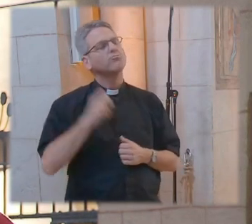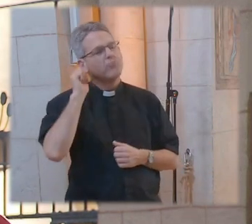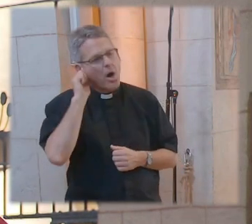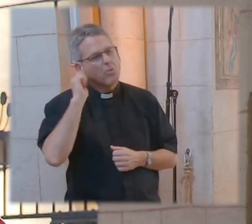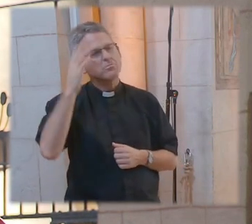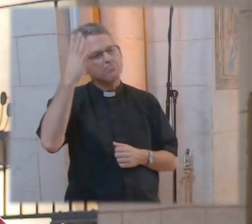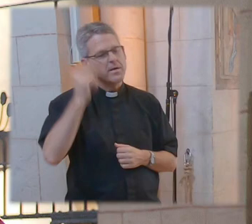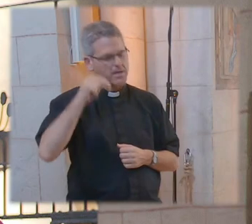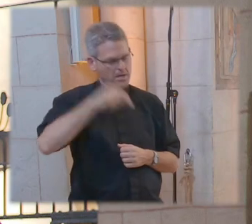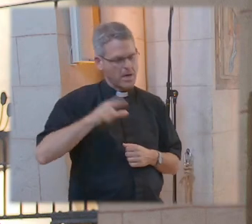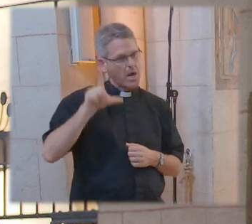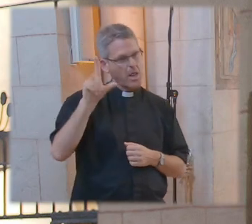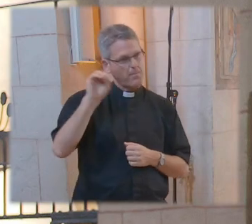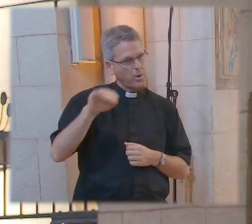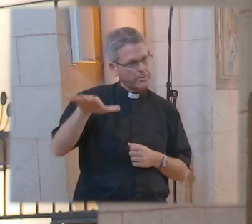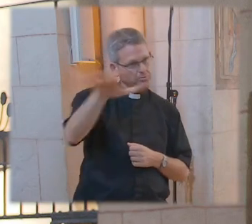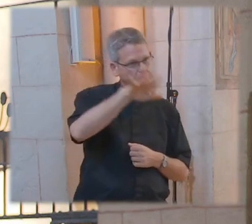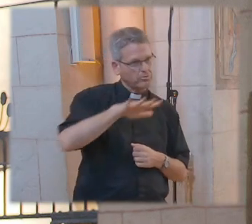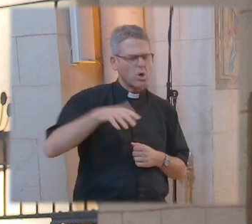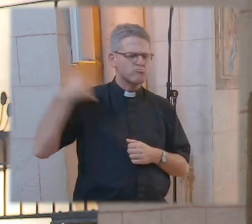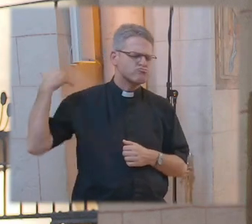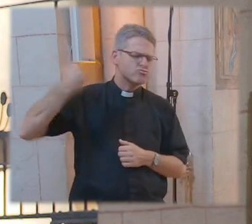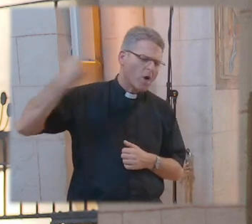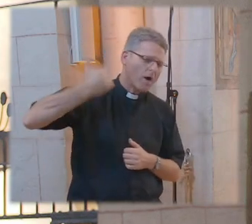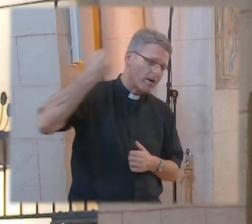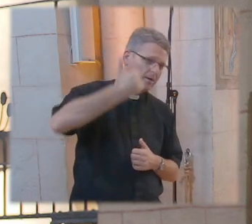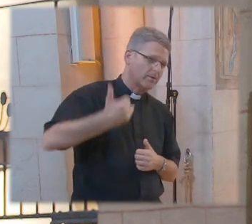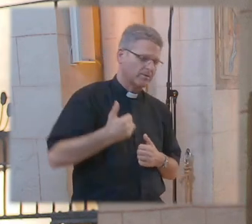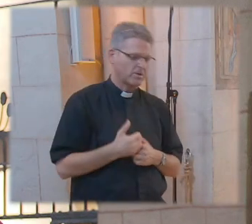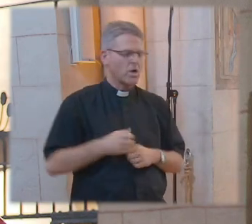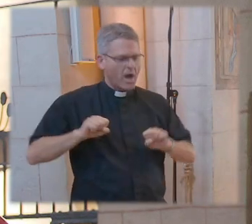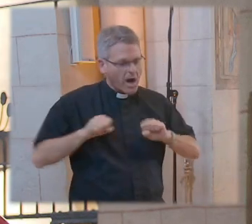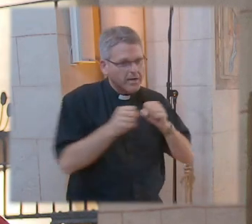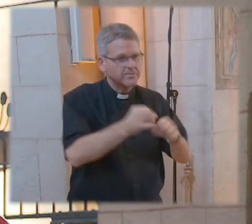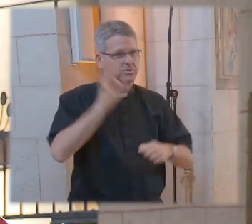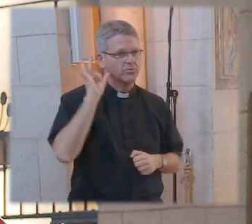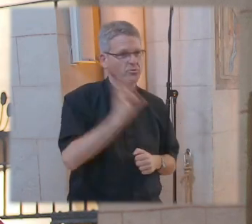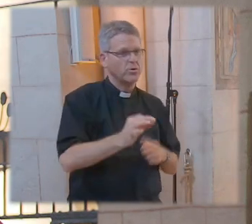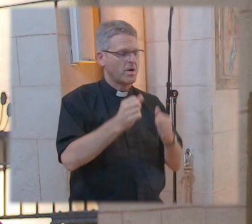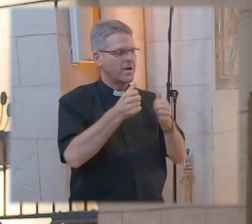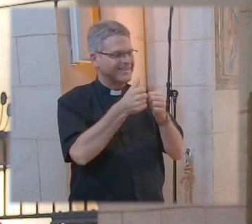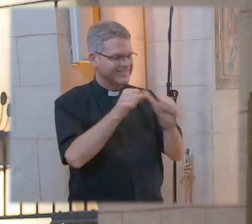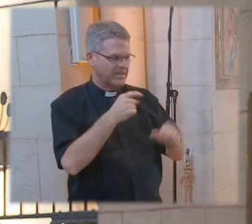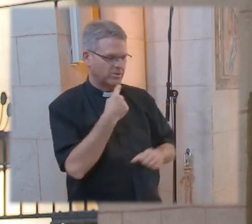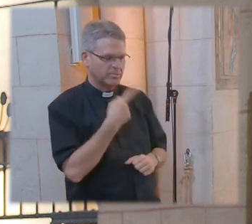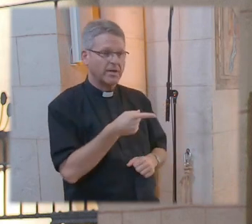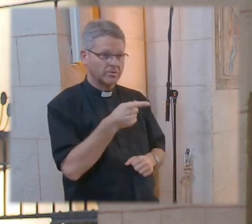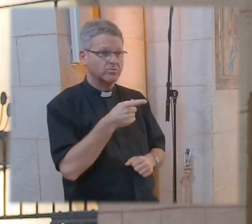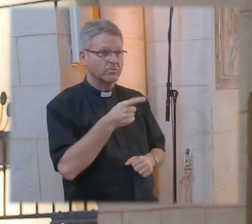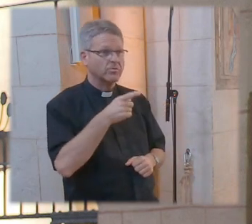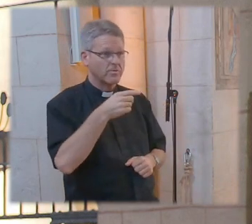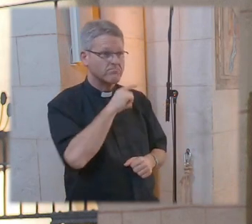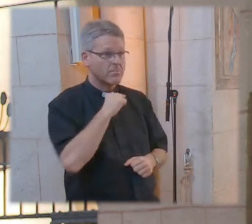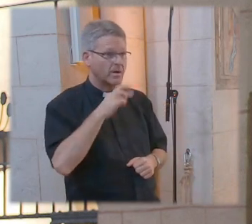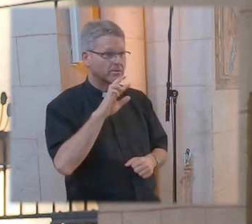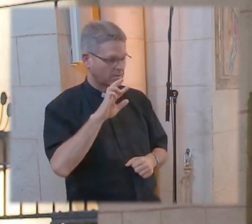Bistum, die über viele Jahre die Seligsprechung von Vater Henges betrieben